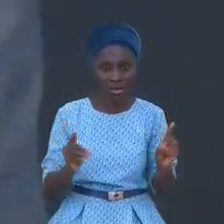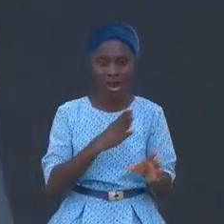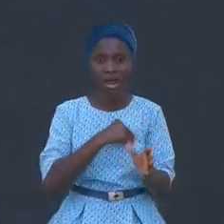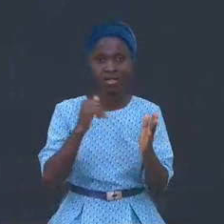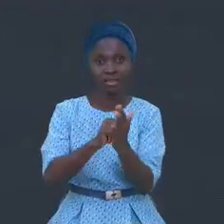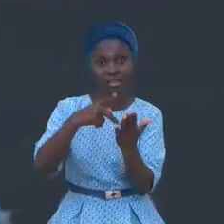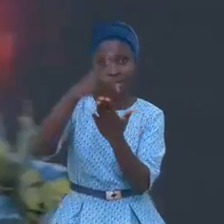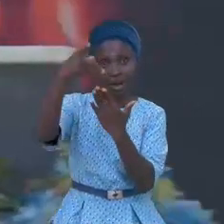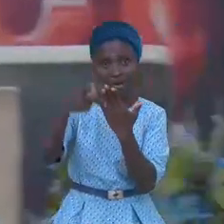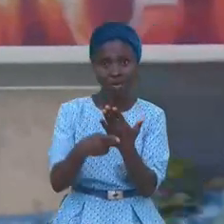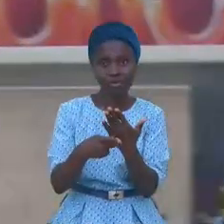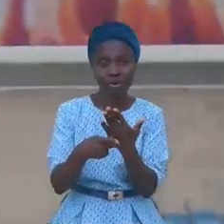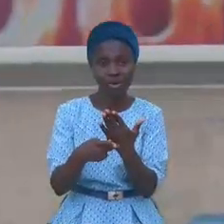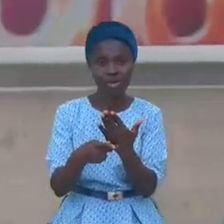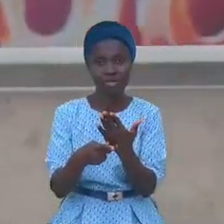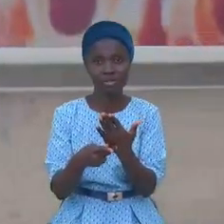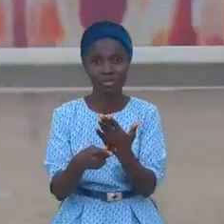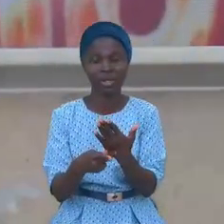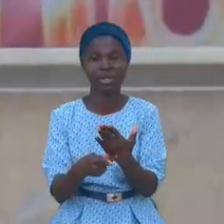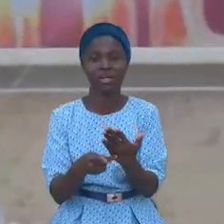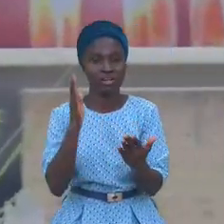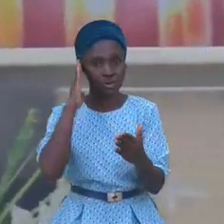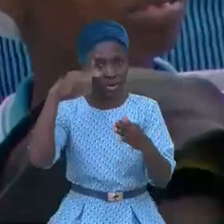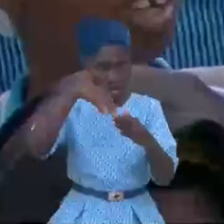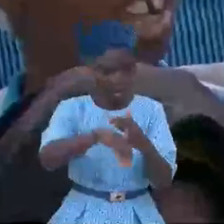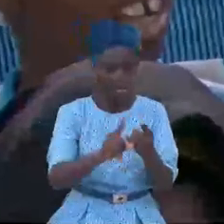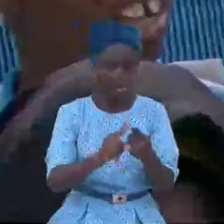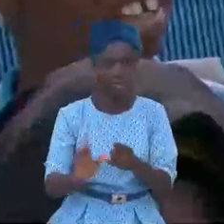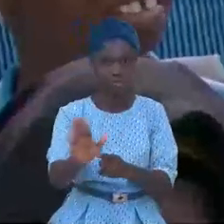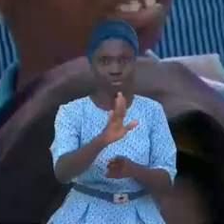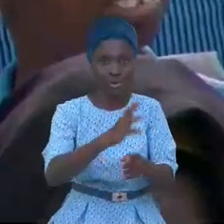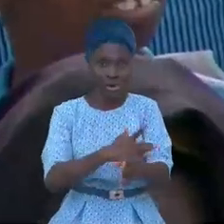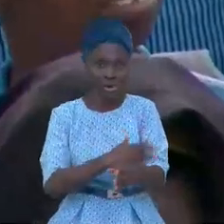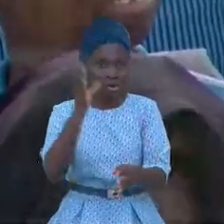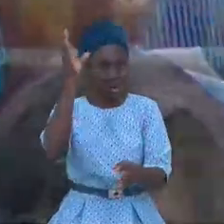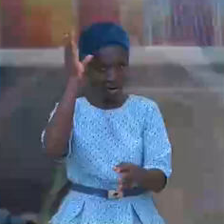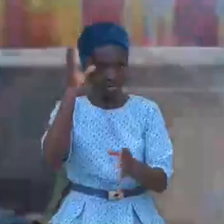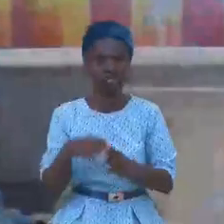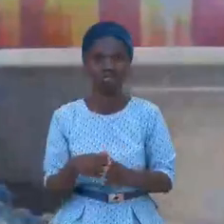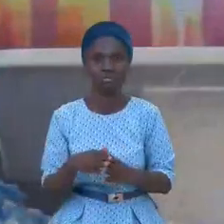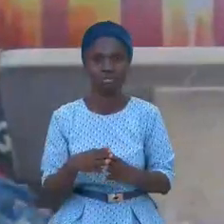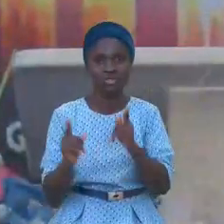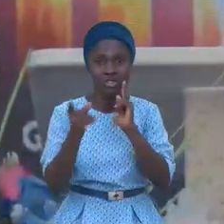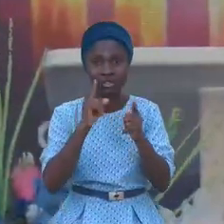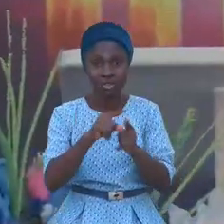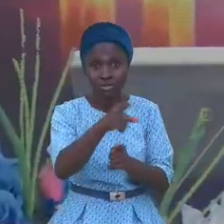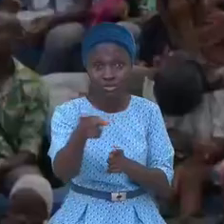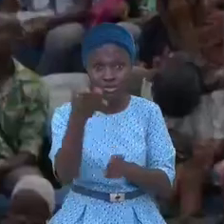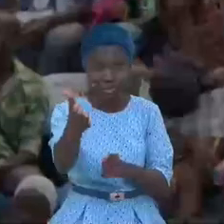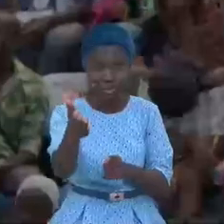de cloud vient sur ta tablette. Est-ce que je parle à quelqu'un de loin